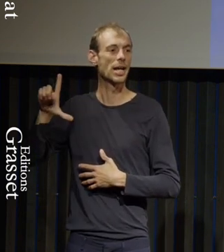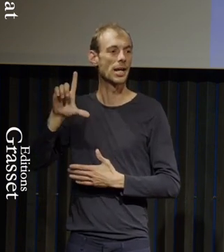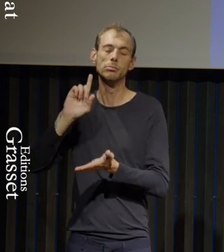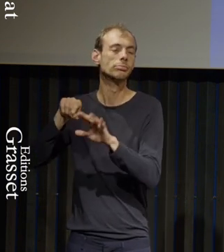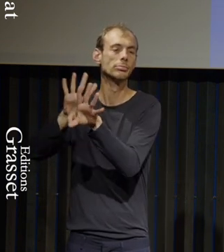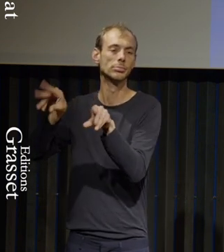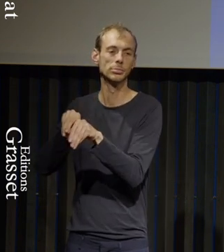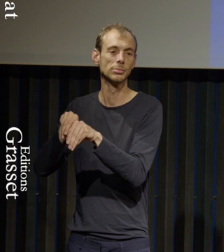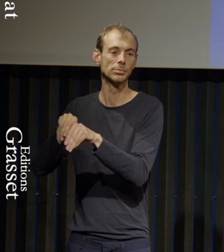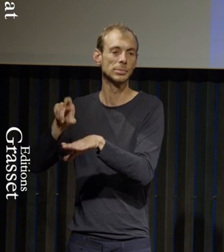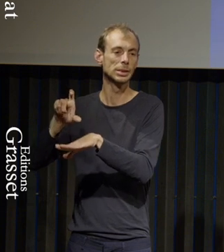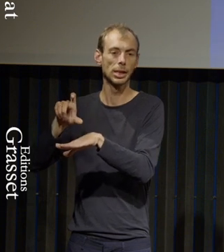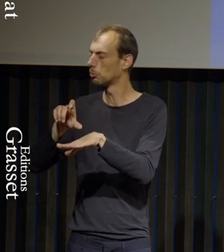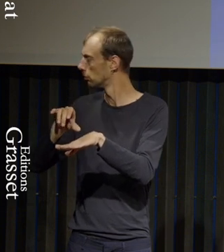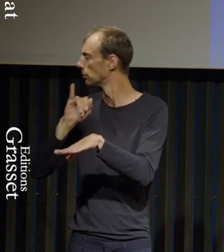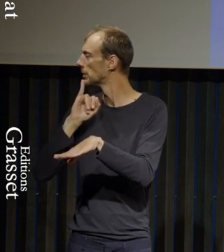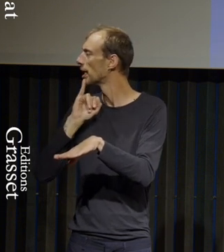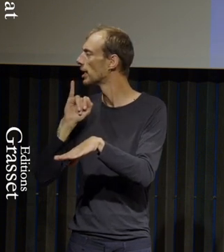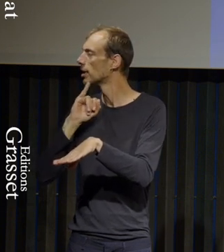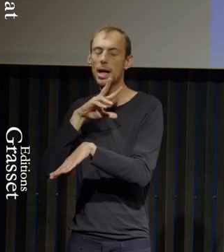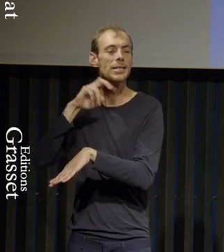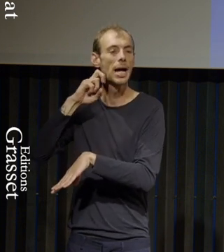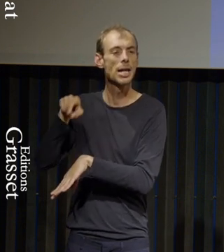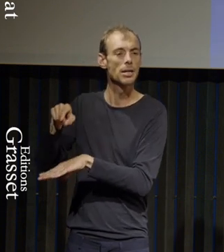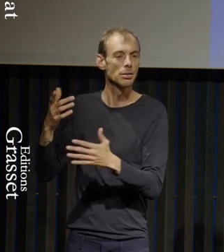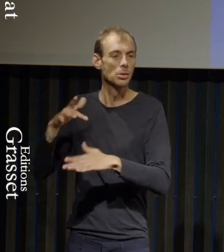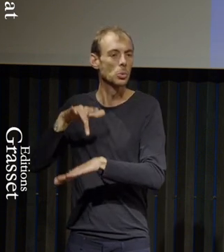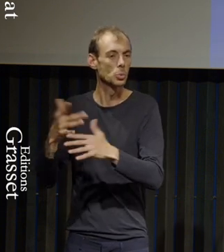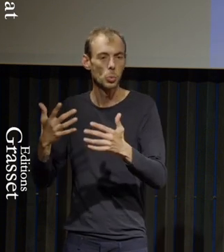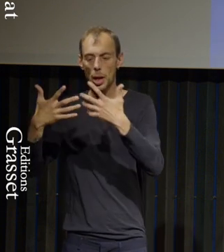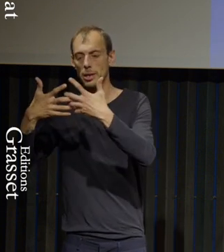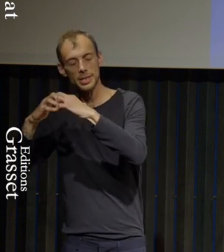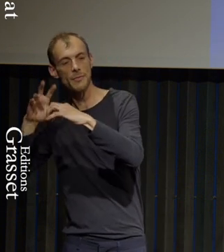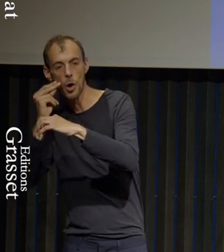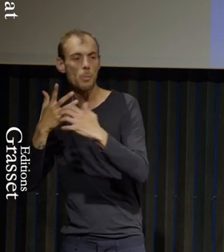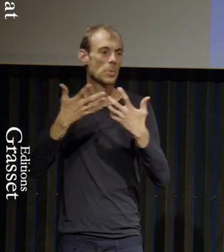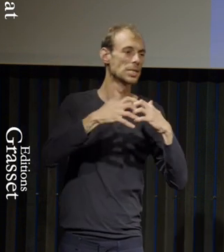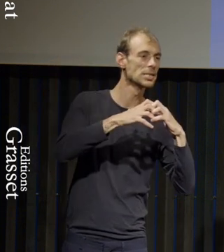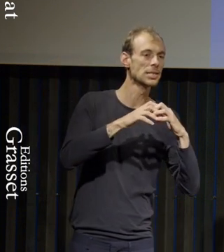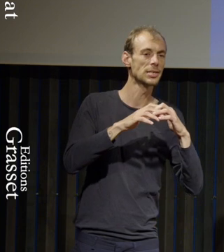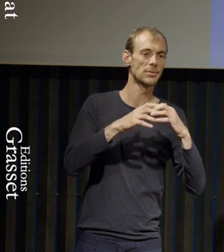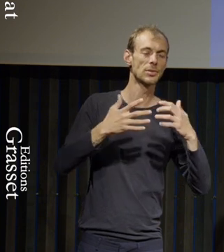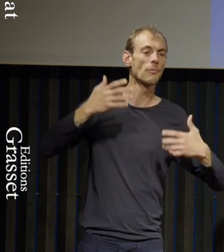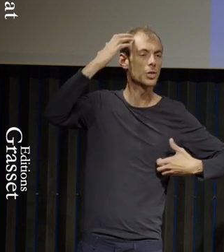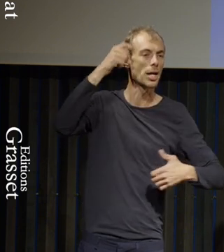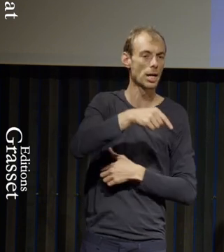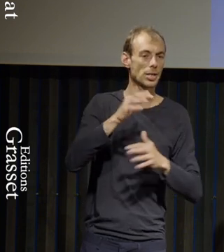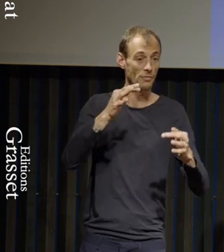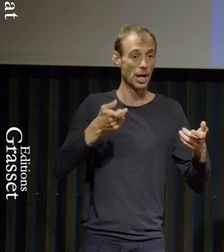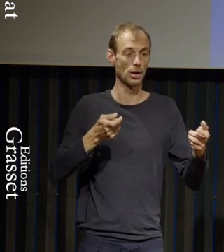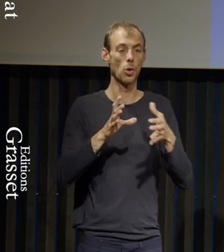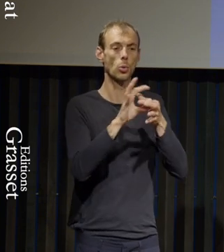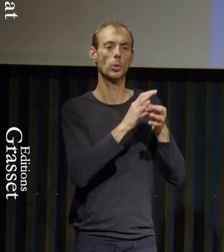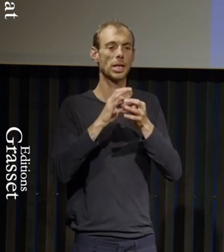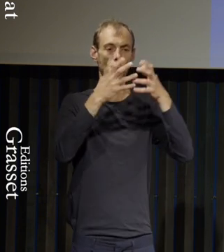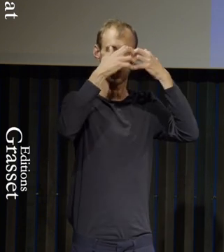fait ces travaux et qui a comparé le cerveau du singe et le cerveau de l'homme autour de cette question de la coordination cérébrale, celle dont on vient